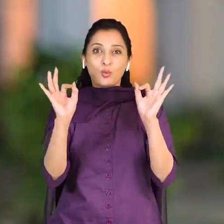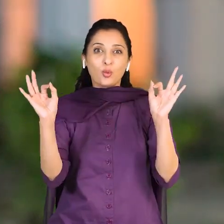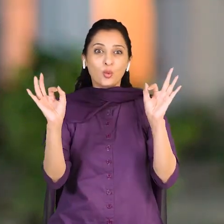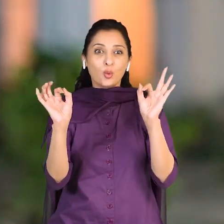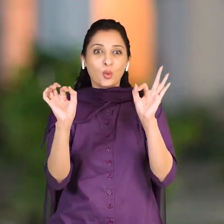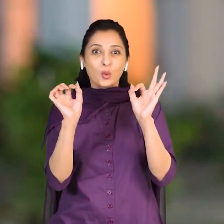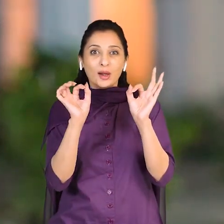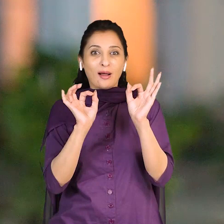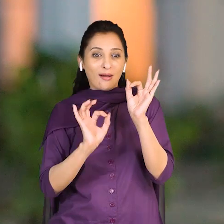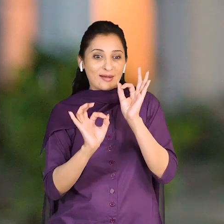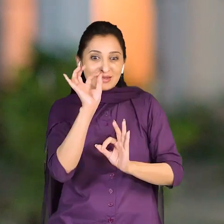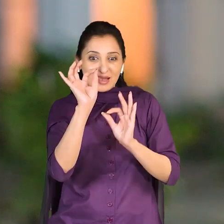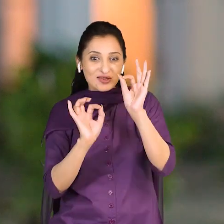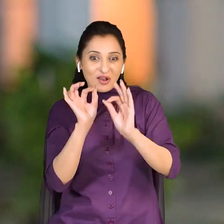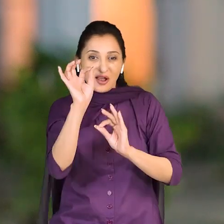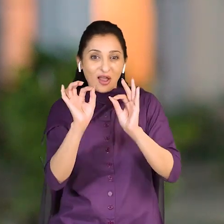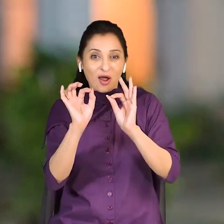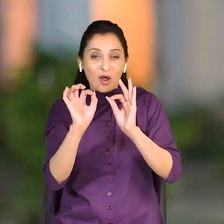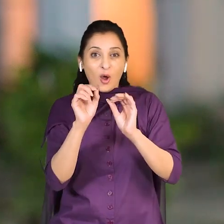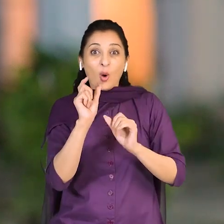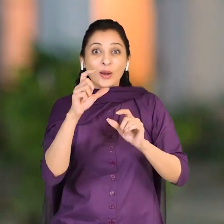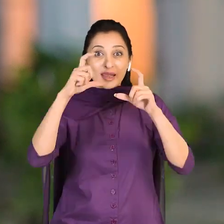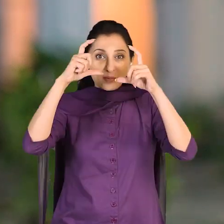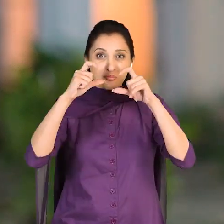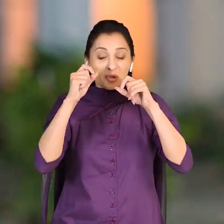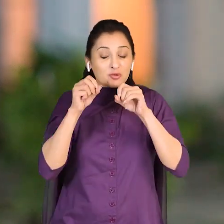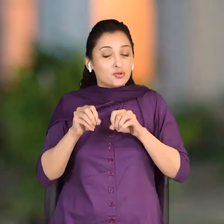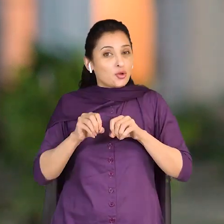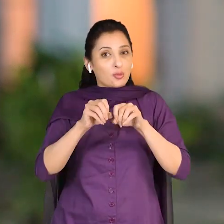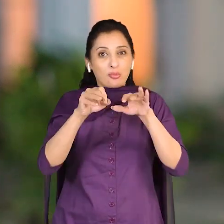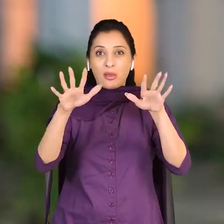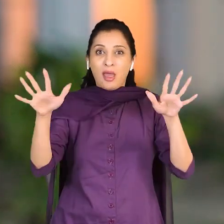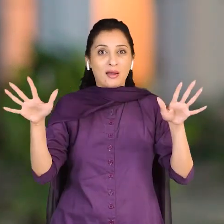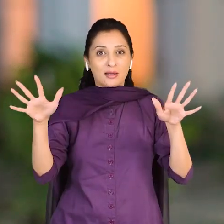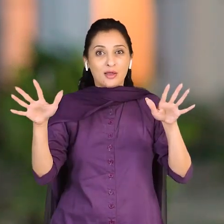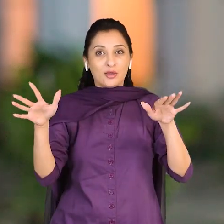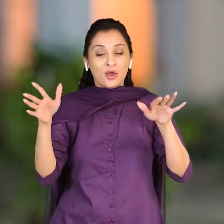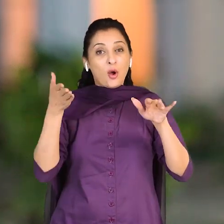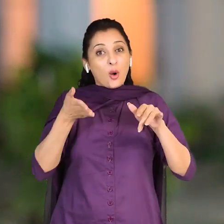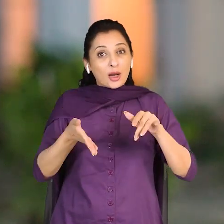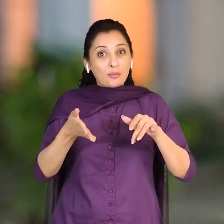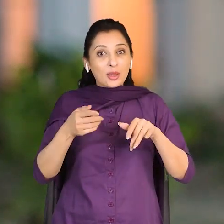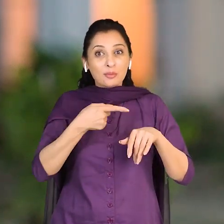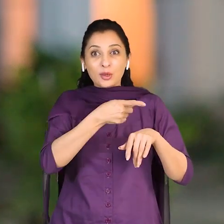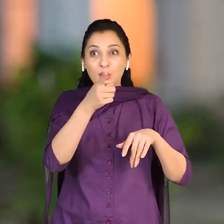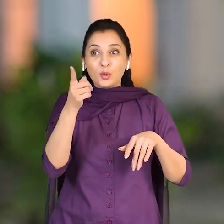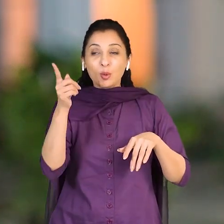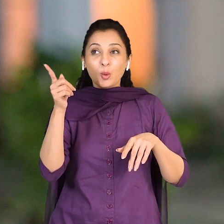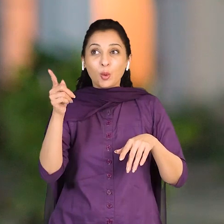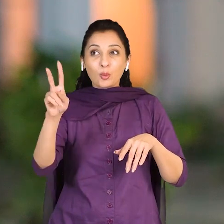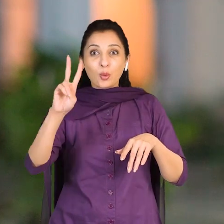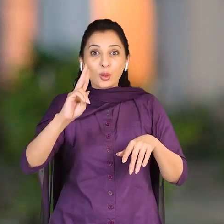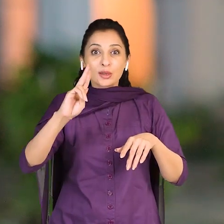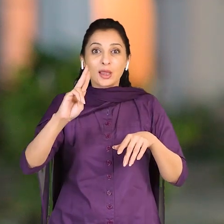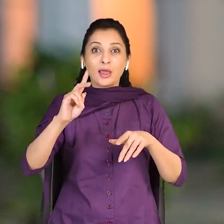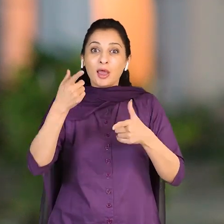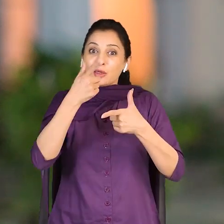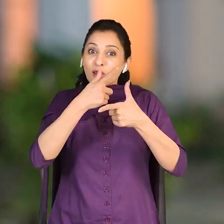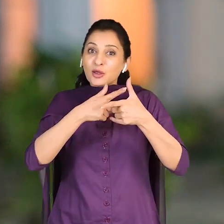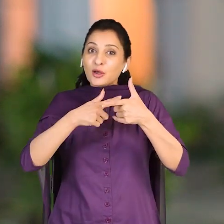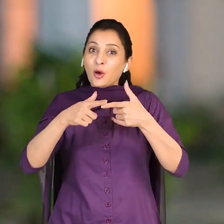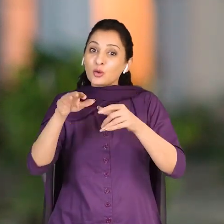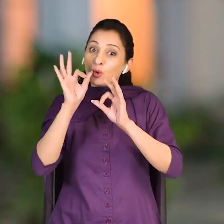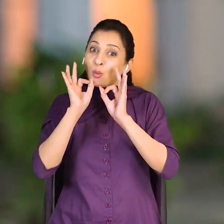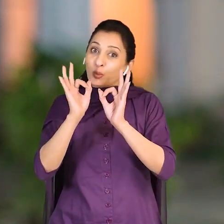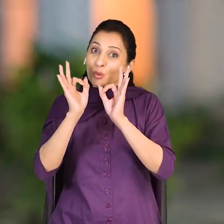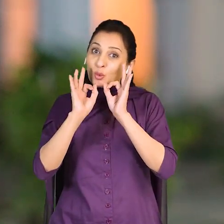वायरल हुई और आज तक भी उसको कहा जाता है कि ये लाहौर की खूबसूरत तरीन गली है, गली